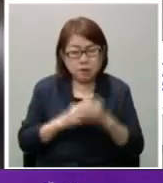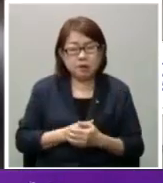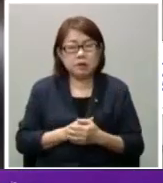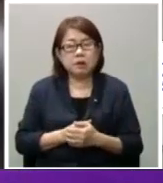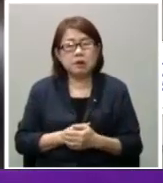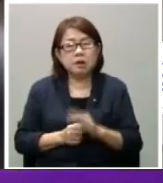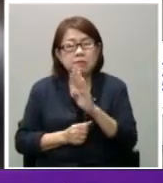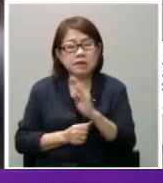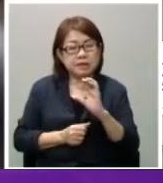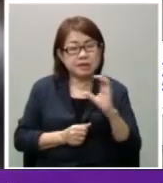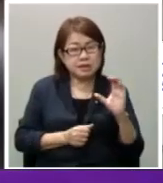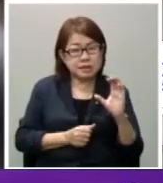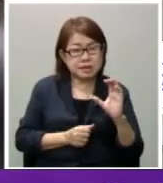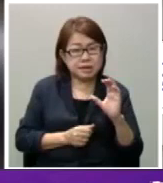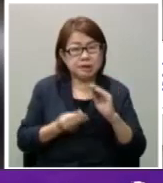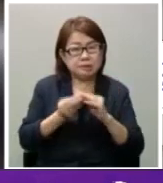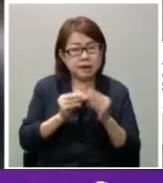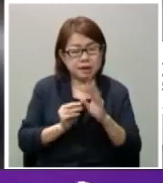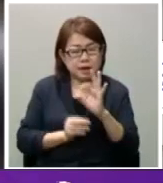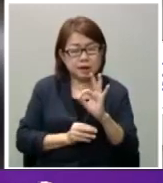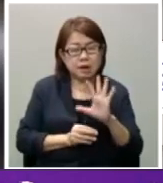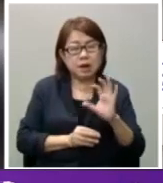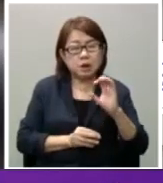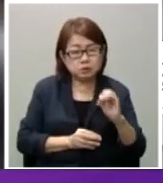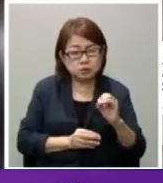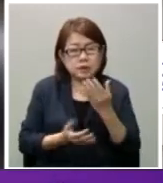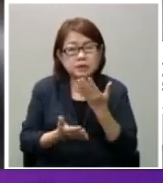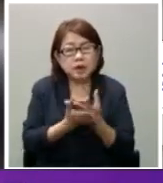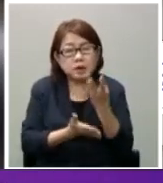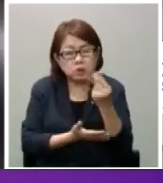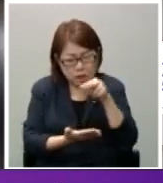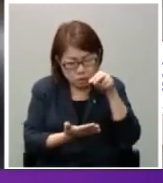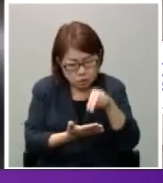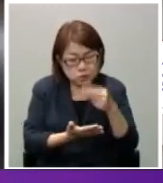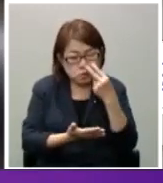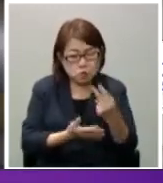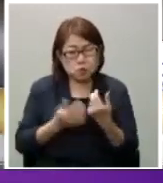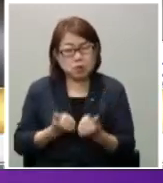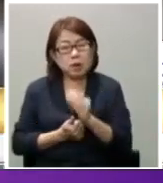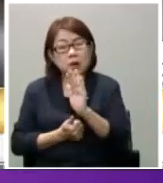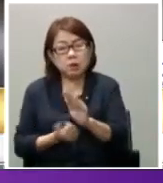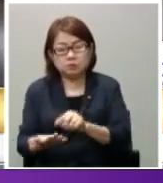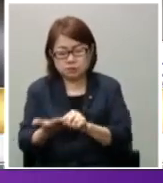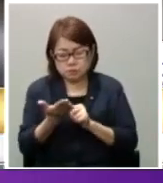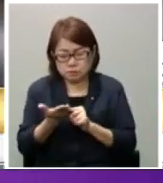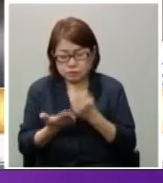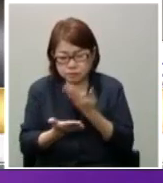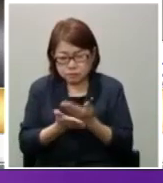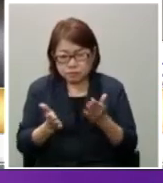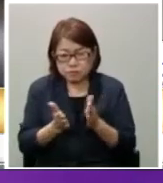าไหร่ครับแต่ราคาที่ทางฝ่ายสัญญานี้ตั้งไว้เนี่ยครับชุดหนึ่งทั้งหมด 208,000